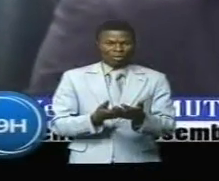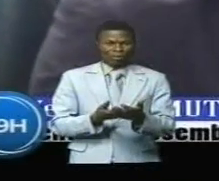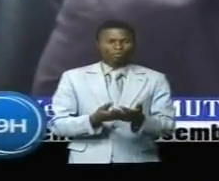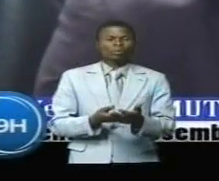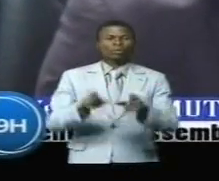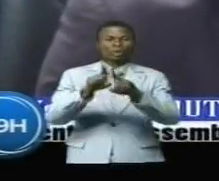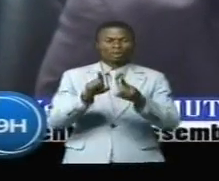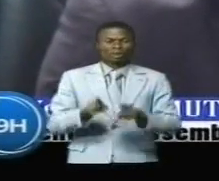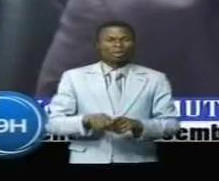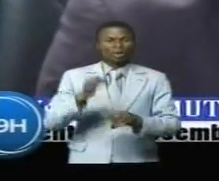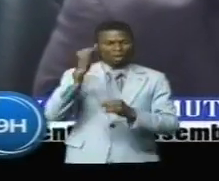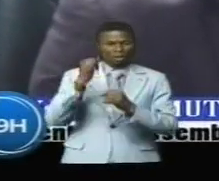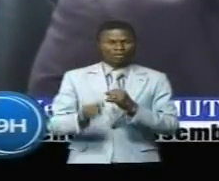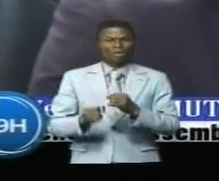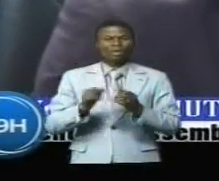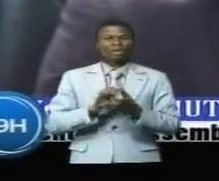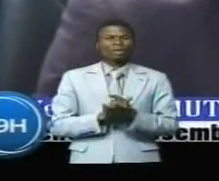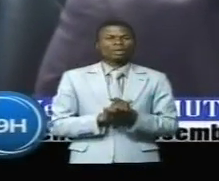uniclobo.